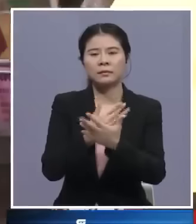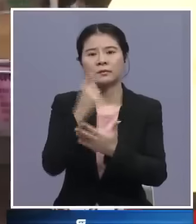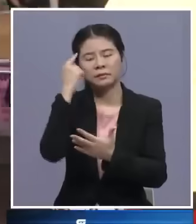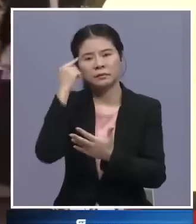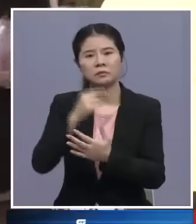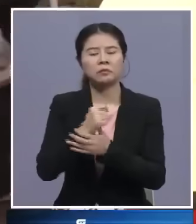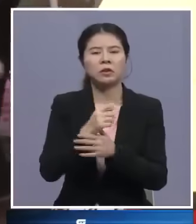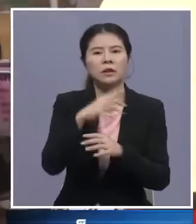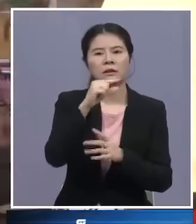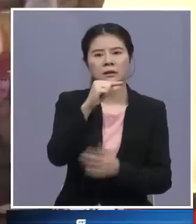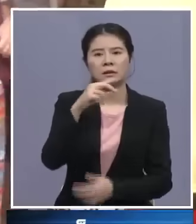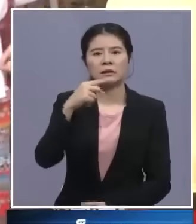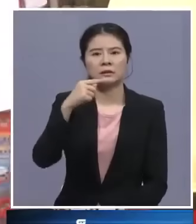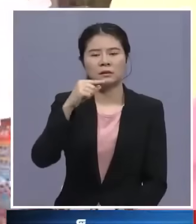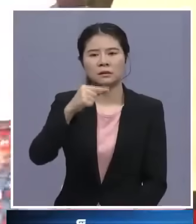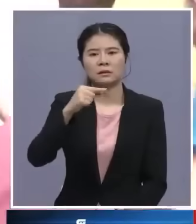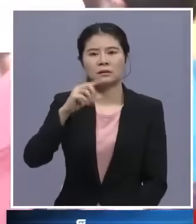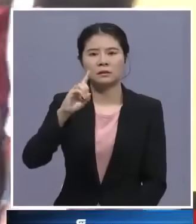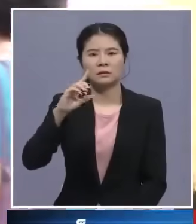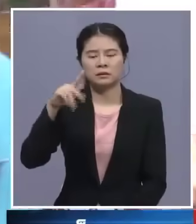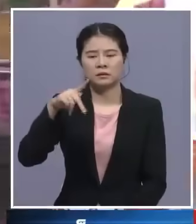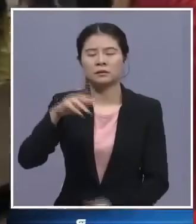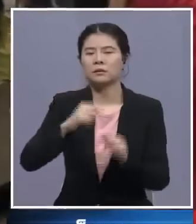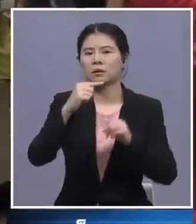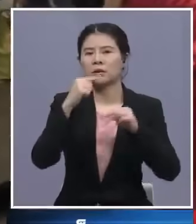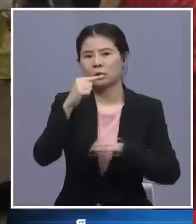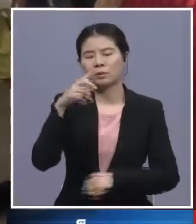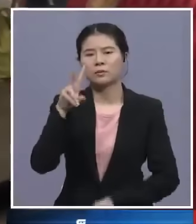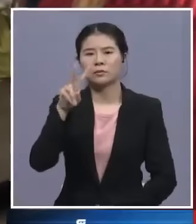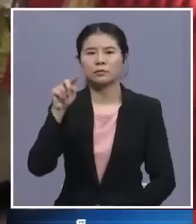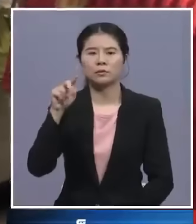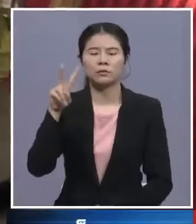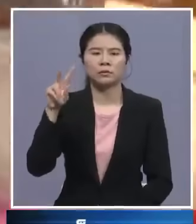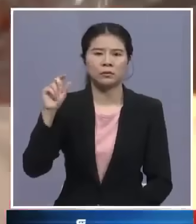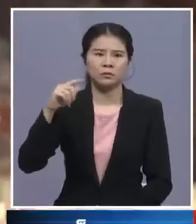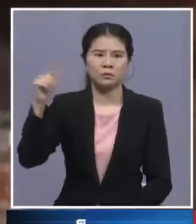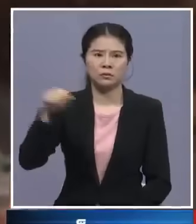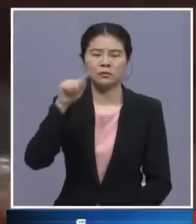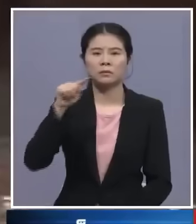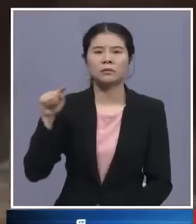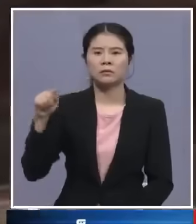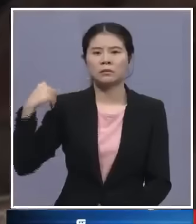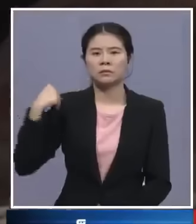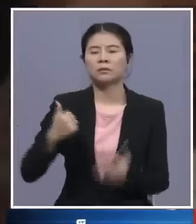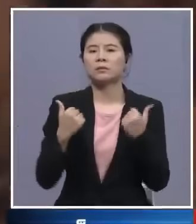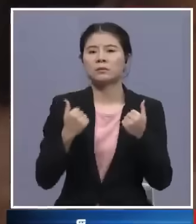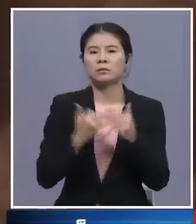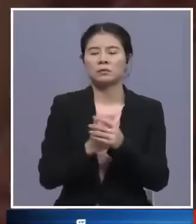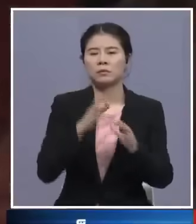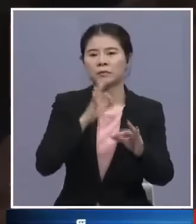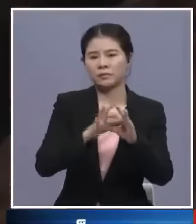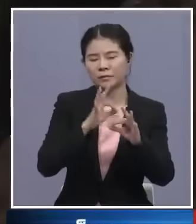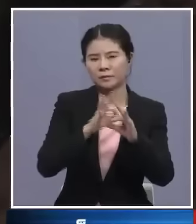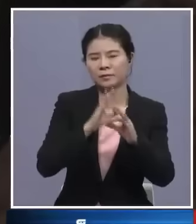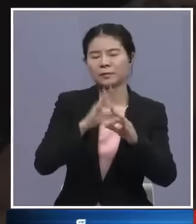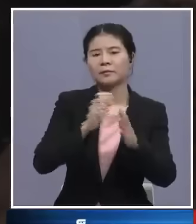65เหลือเตบโตเพียง 2.7%เนี่ยนะครับแล้วก็มองว่าธนาคารแห่งประเทศไทยก็มีการคาด